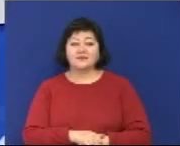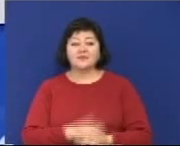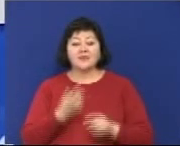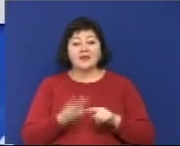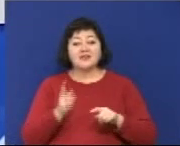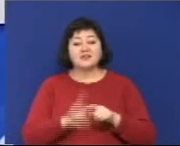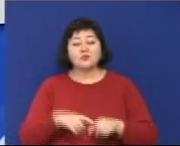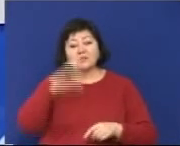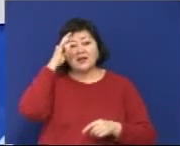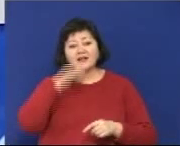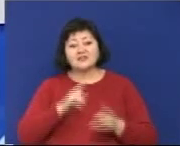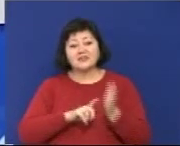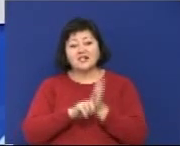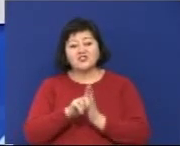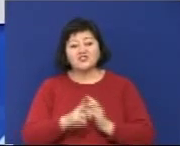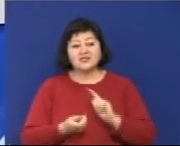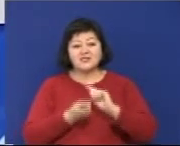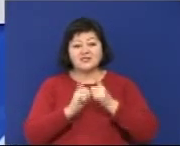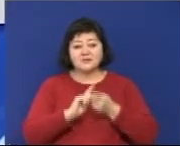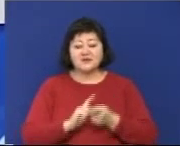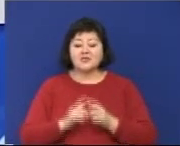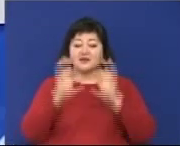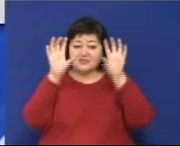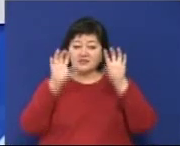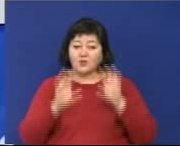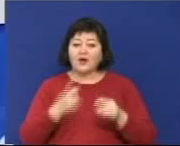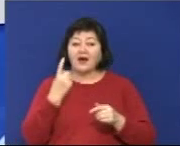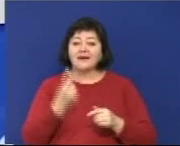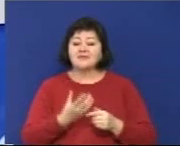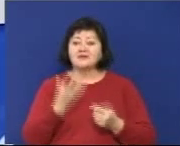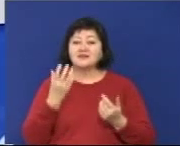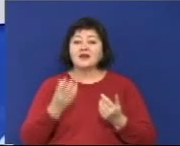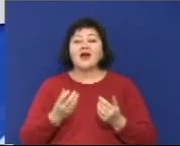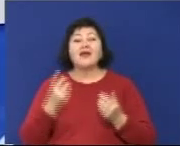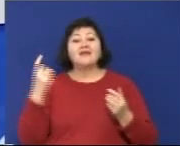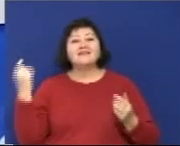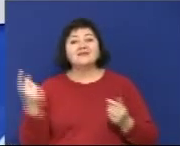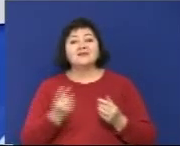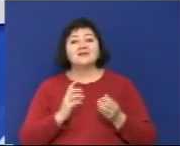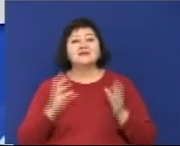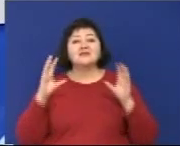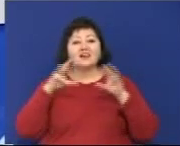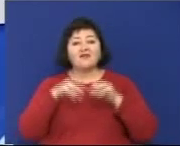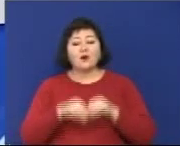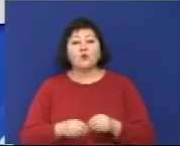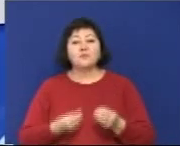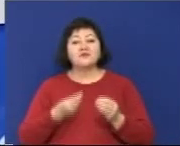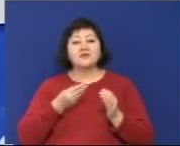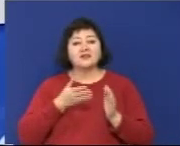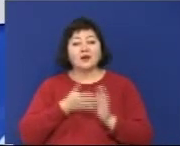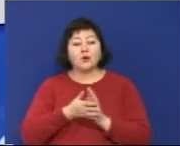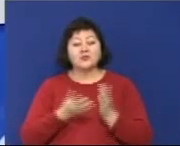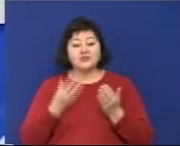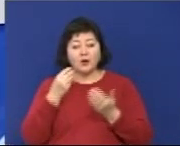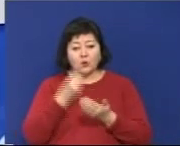Этот год для казахстанцев начался с изменений в ряде законов. Один из них – единый совокупный платеж, вступивший в силу с 1 января